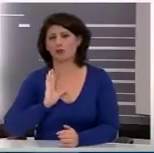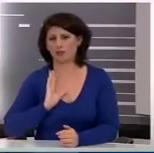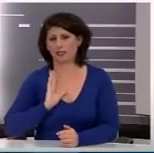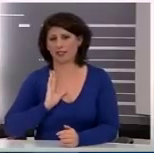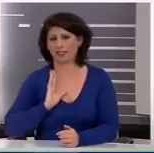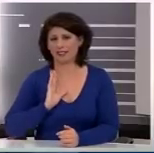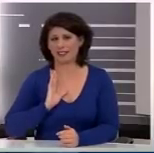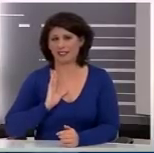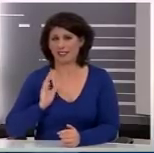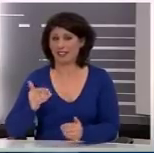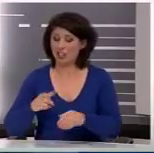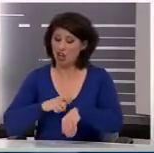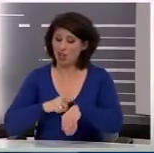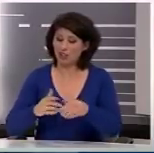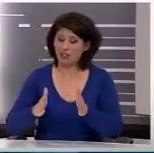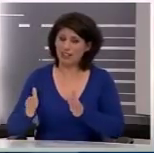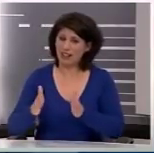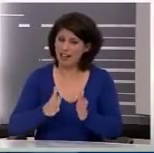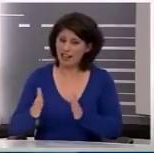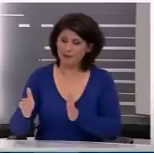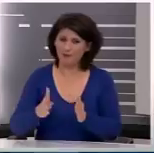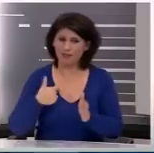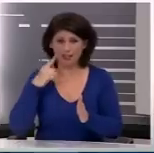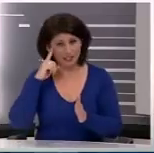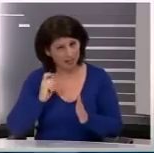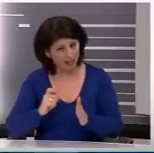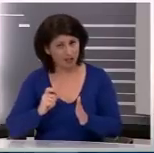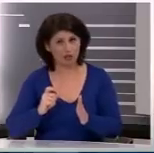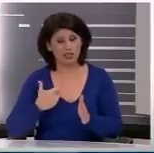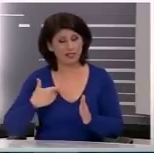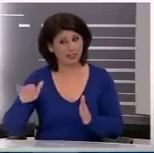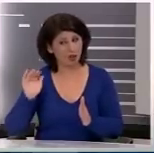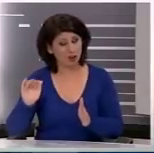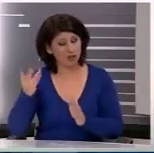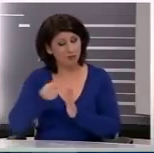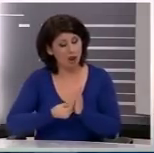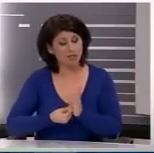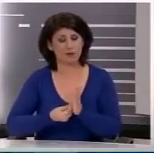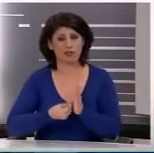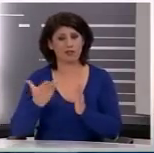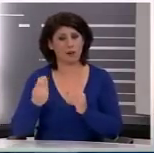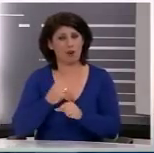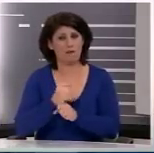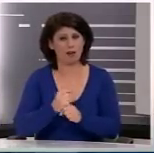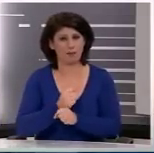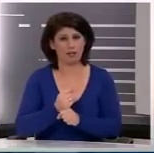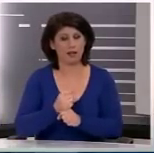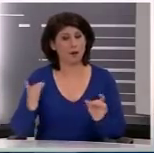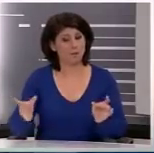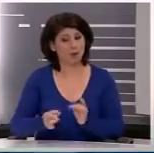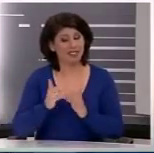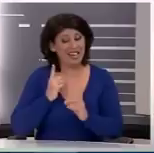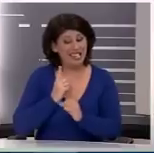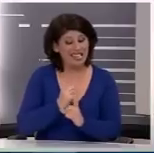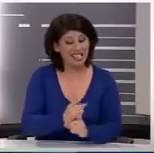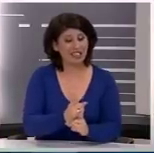θα προσδιορίσω χρονικά. Γιατί ξέρω. Γιατί σας έχω ρωτήσει πολλές φορές για διάφορα φάρμακα που έτυχαν